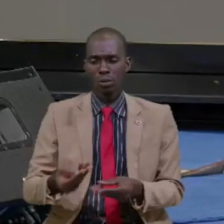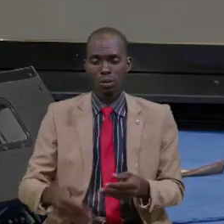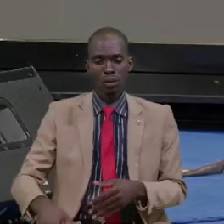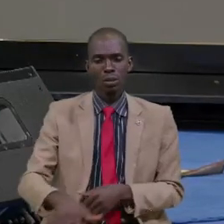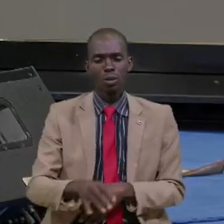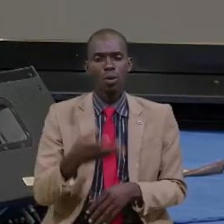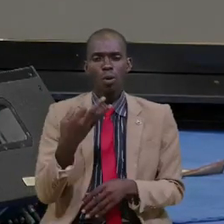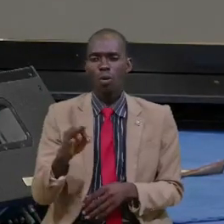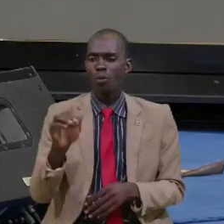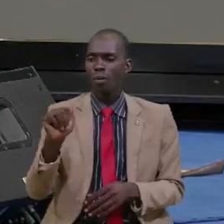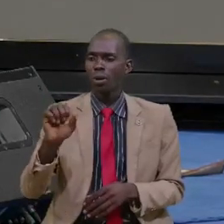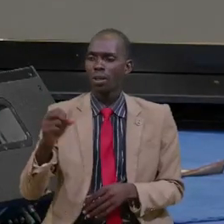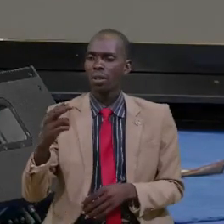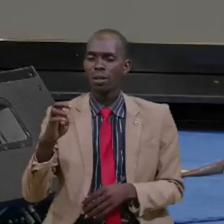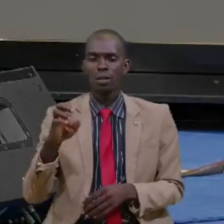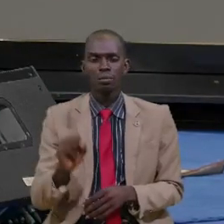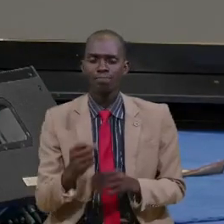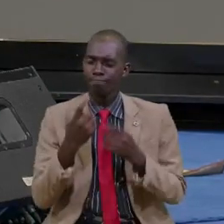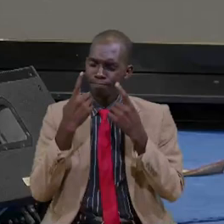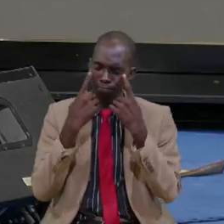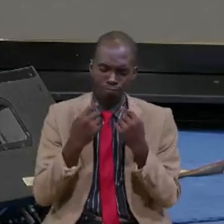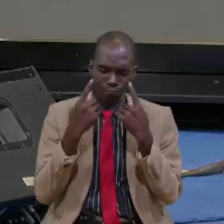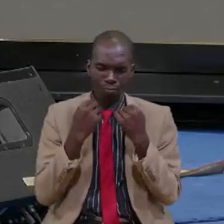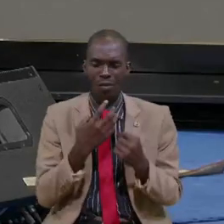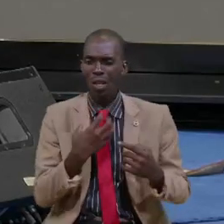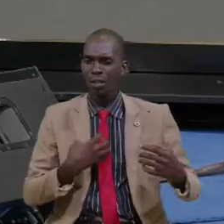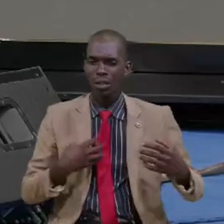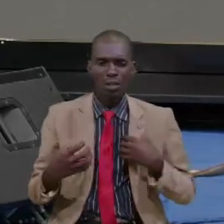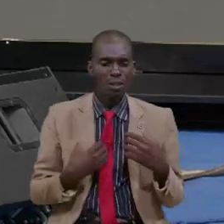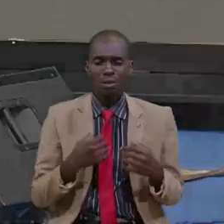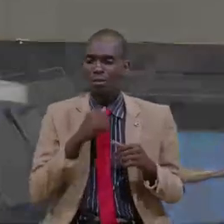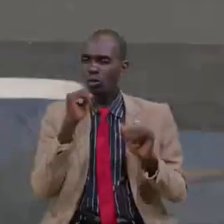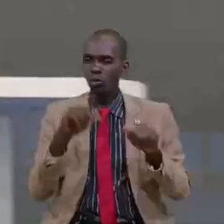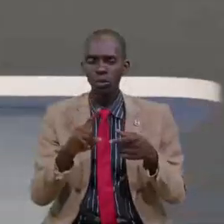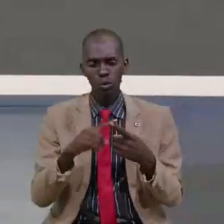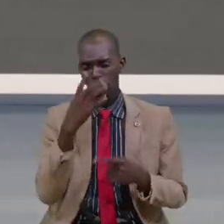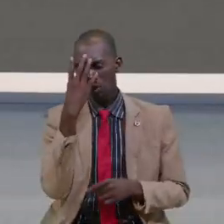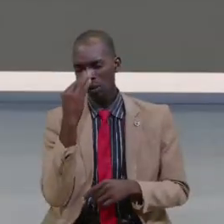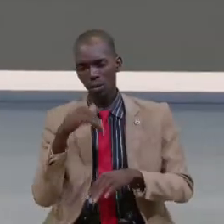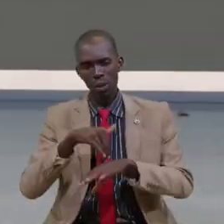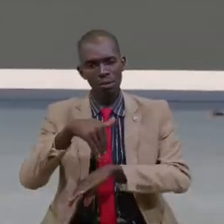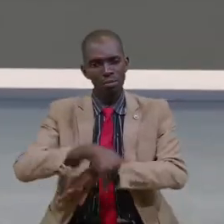les cendres. Il criait. Il se plaignait. Il n'arrivait pas à dormir dans